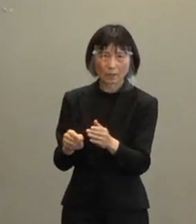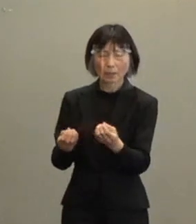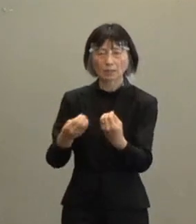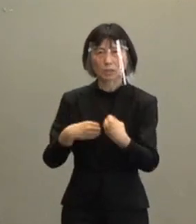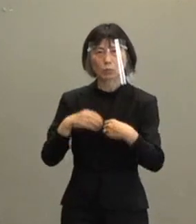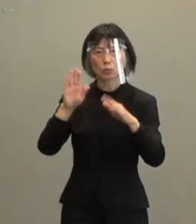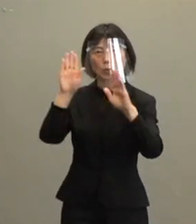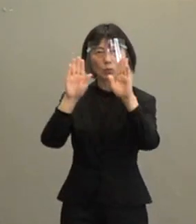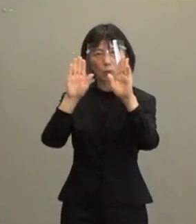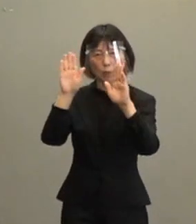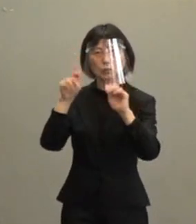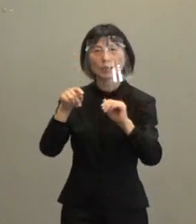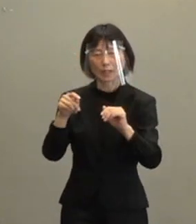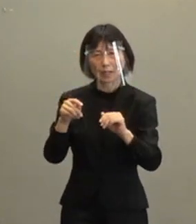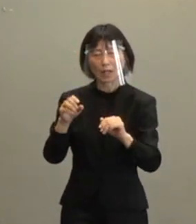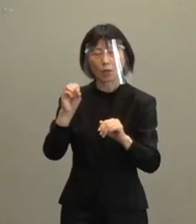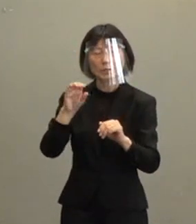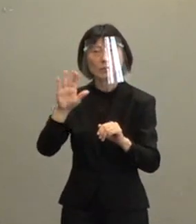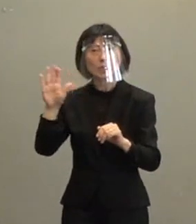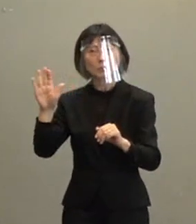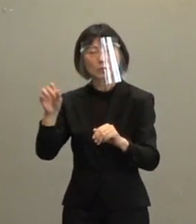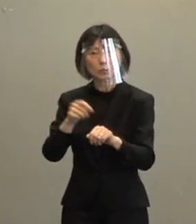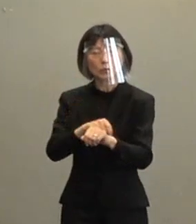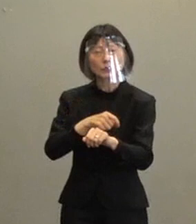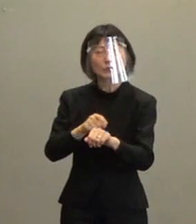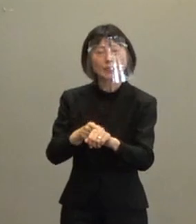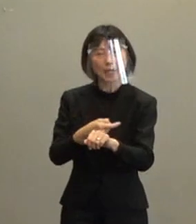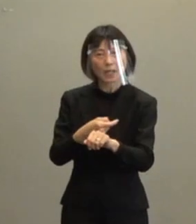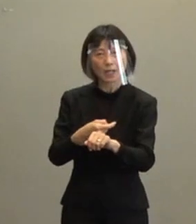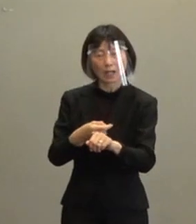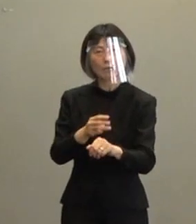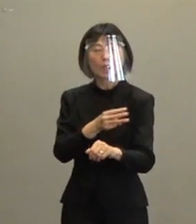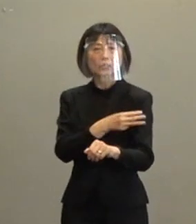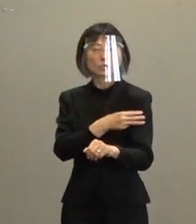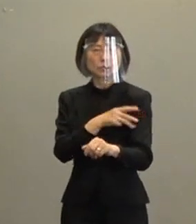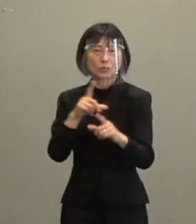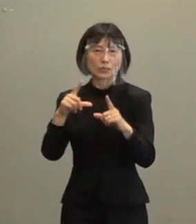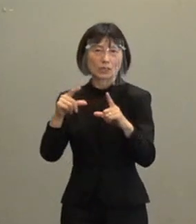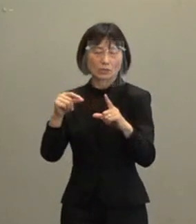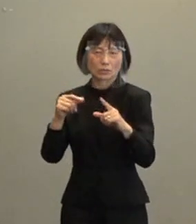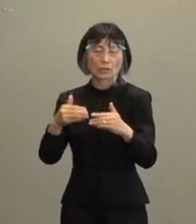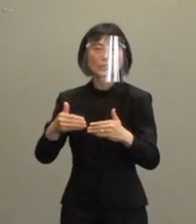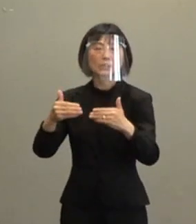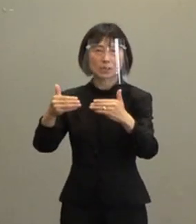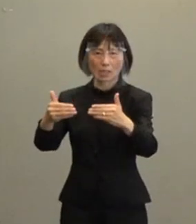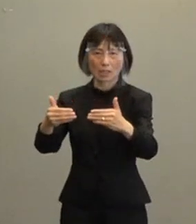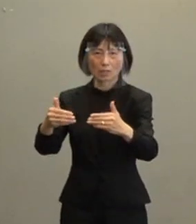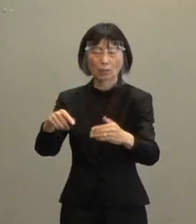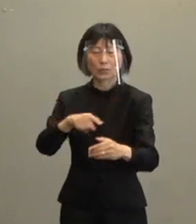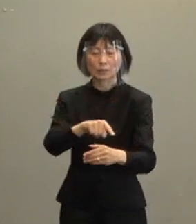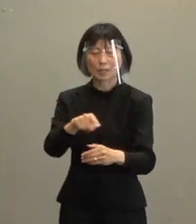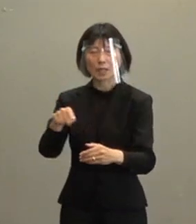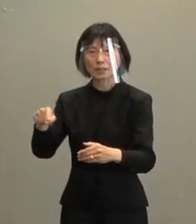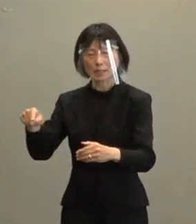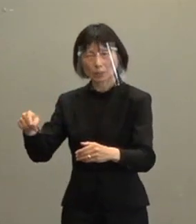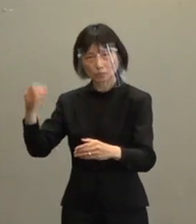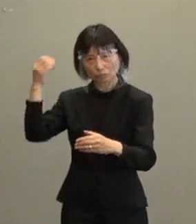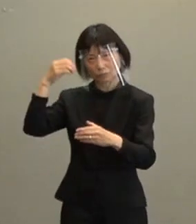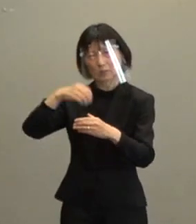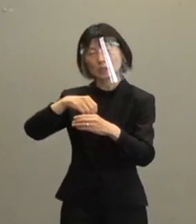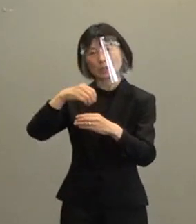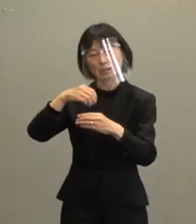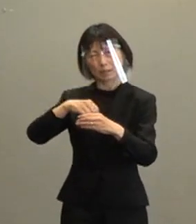染状況、それからオミクロン株の特性、ワクチンの接種率の進展、こうしたものを考えたときにです